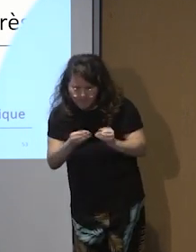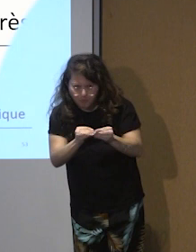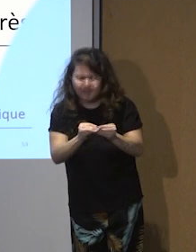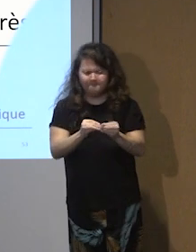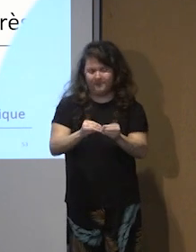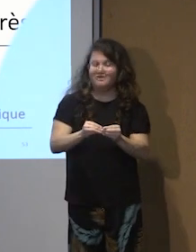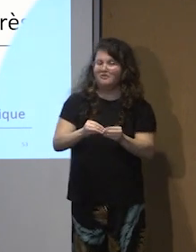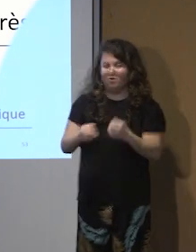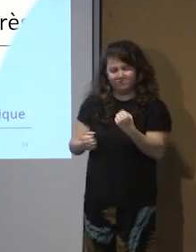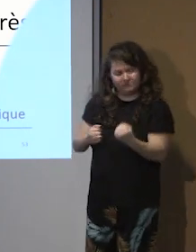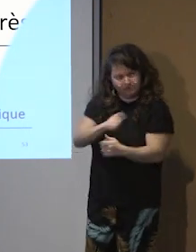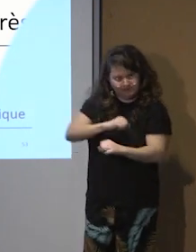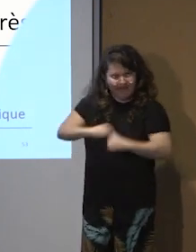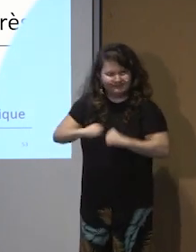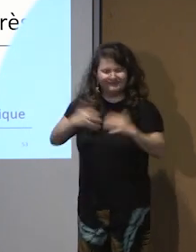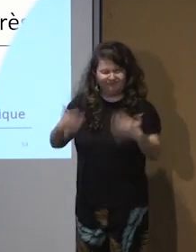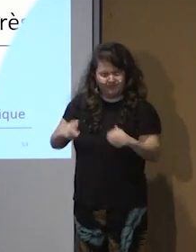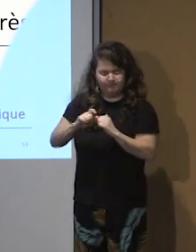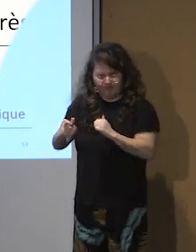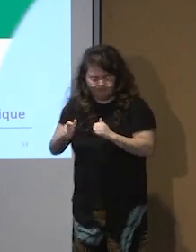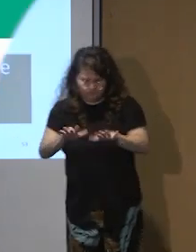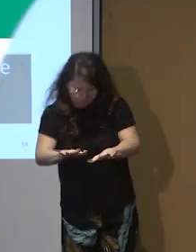charge avant, évidemment, qu'on passe sur une infection.